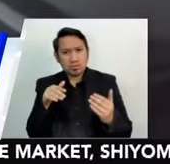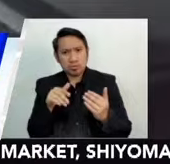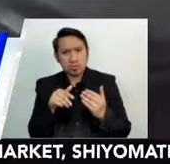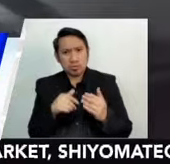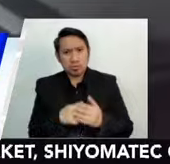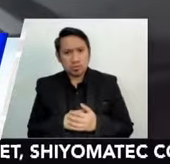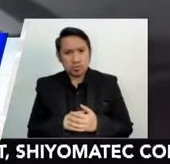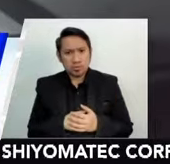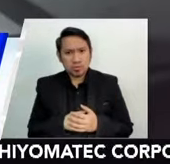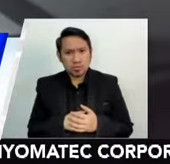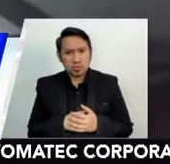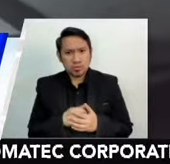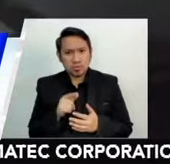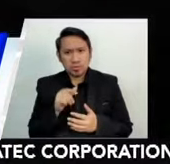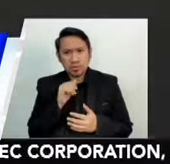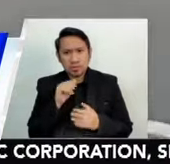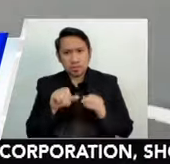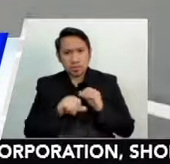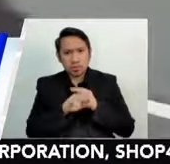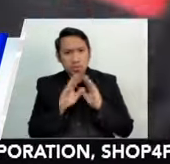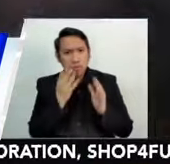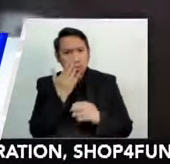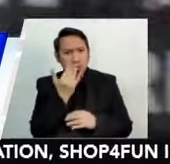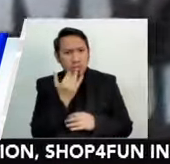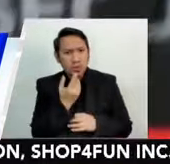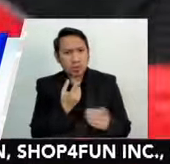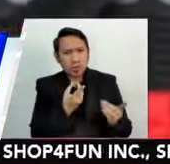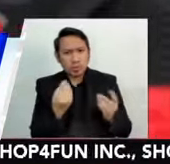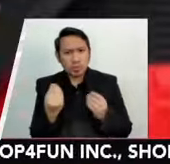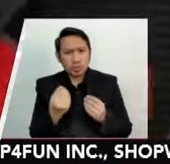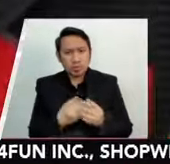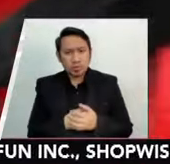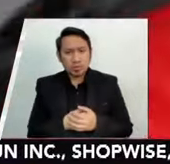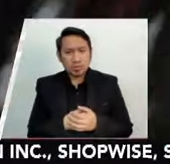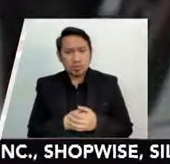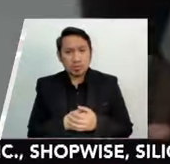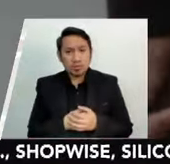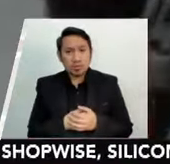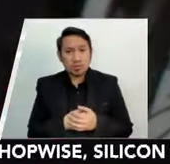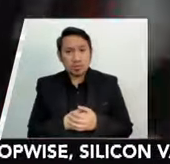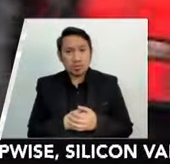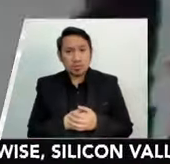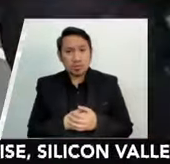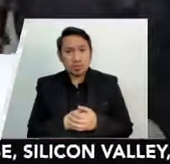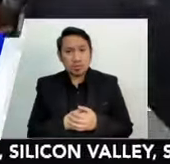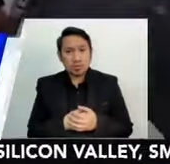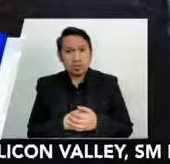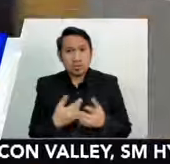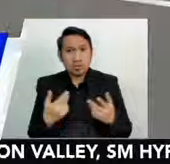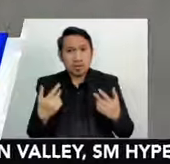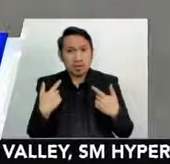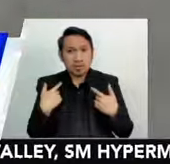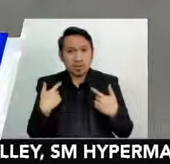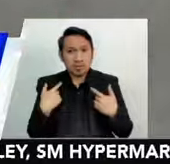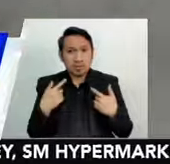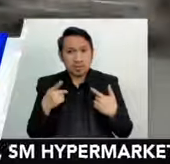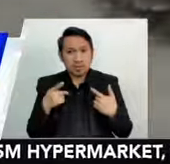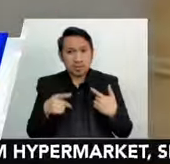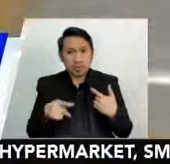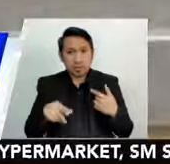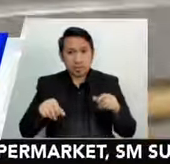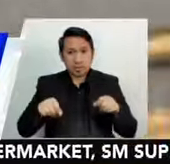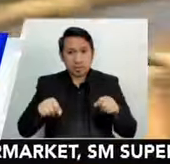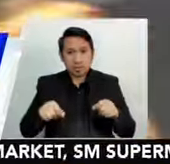Hindi malinaw kung bakit niya ginawa ito. Pero habang nasa NLEX kami, may biglang sumulpot na motorsiklo. Pinara ng